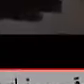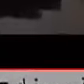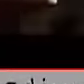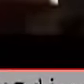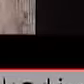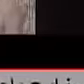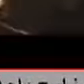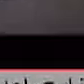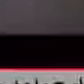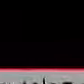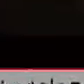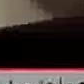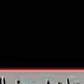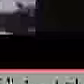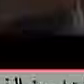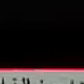عجبتك.